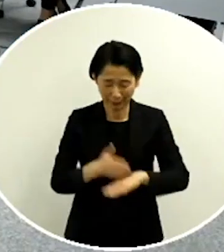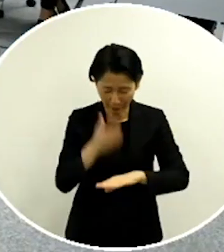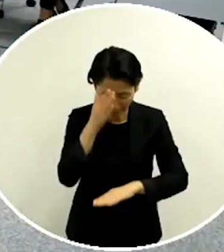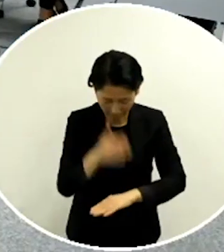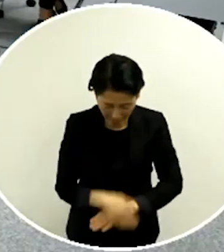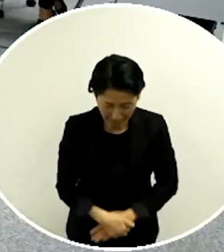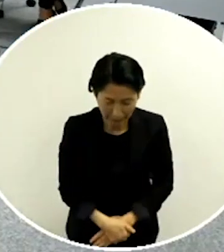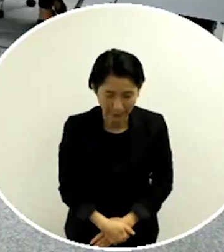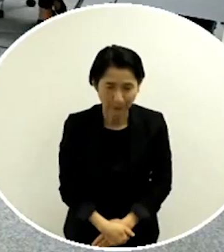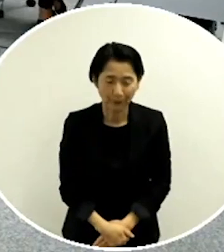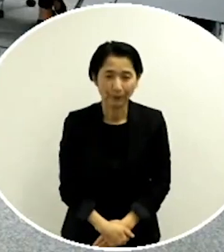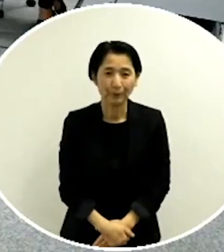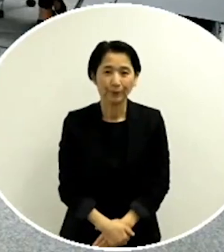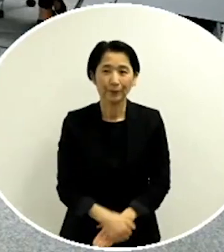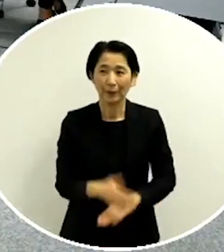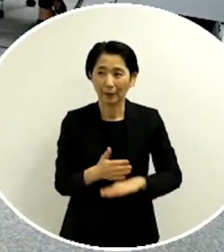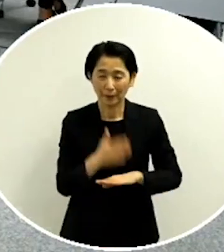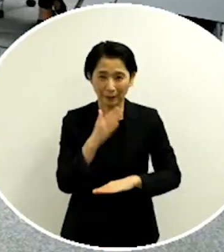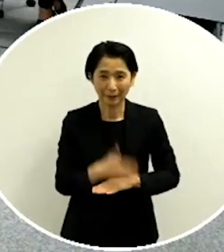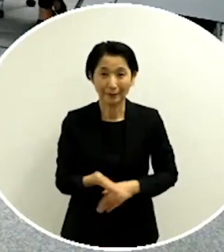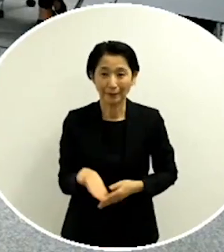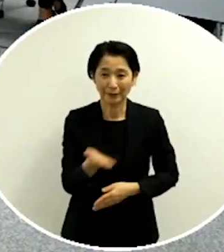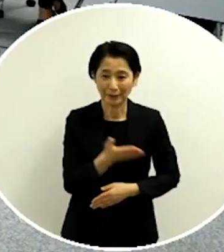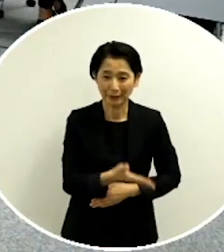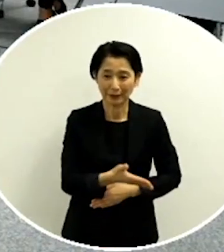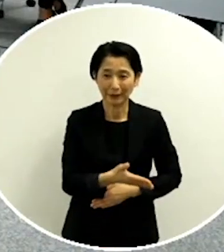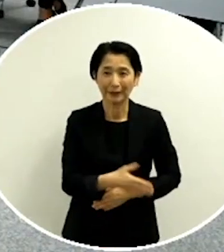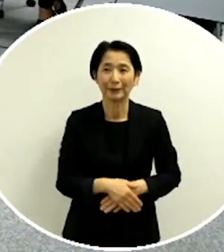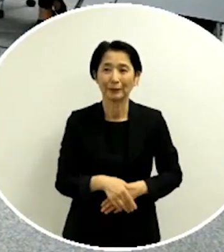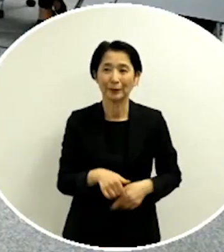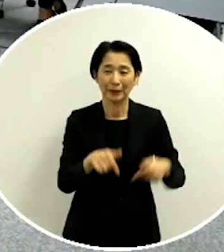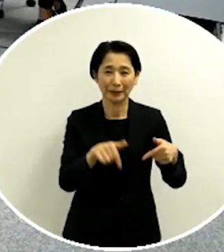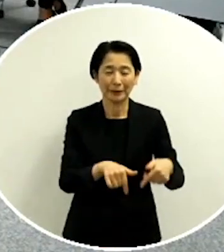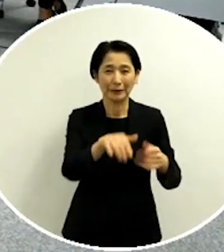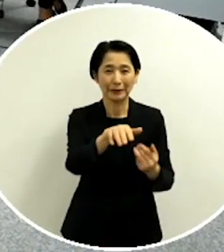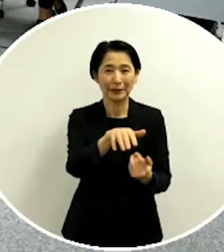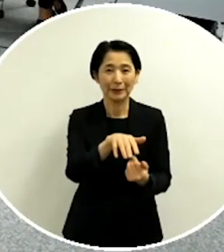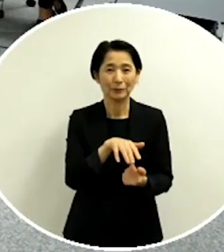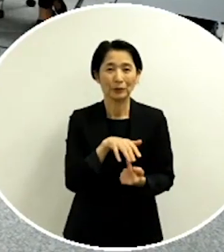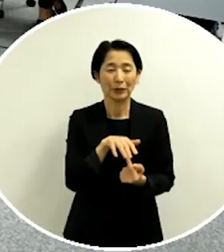はいっありがとうございましたではやってしまいます